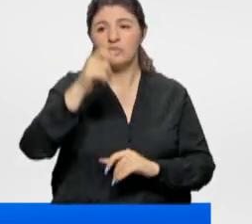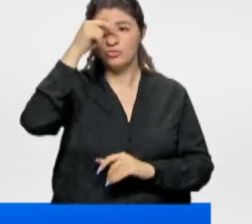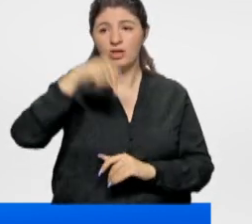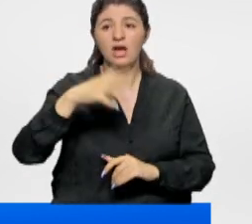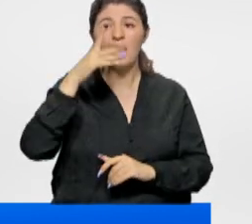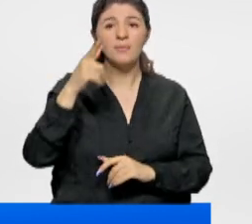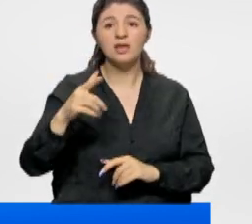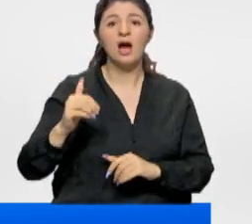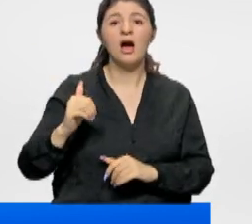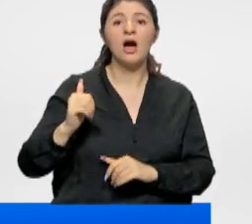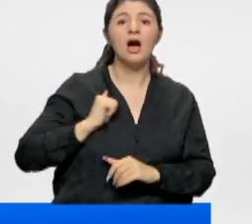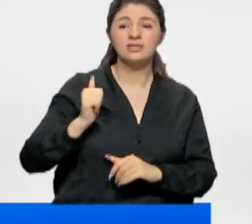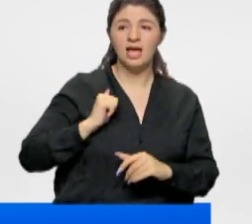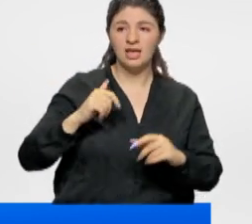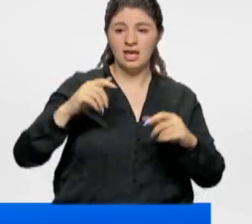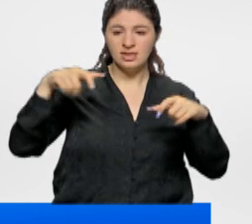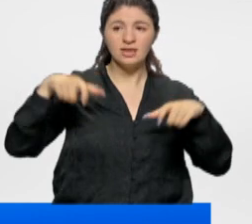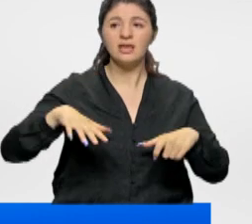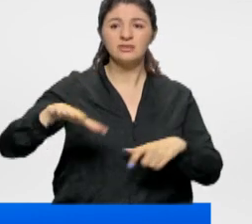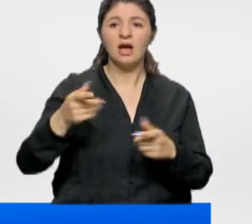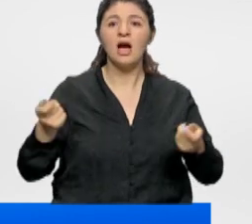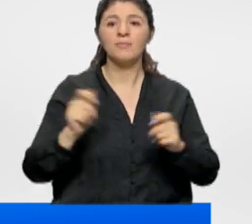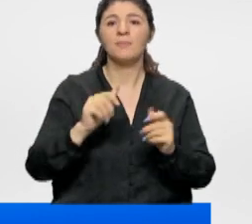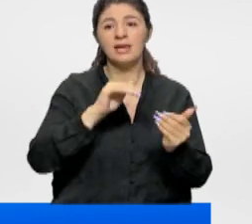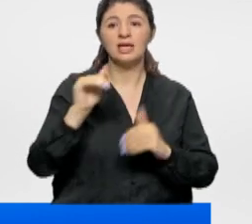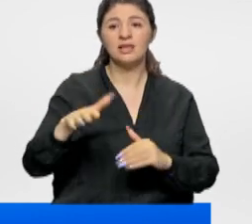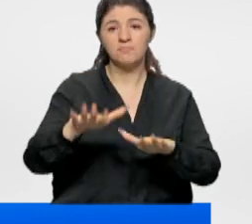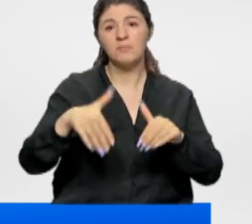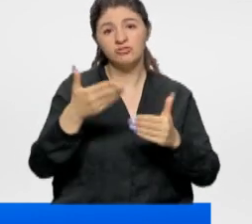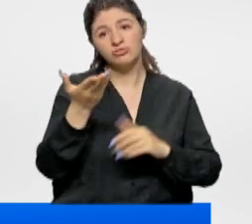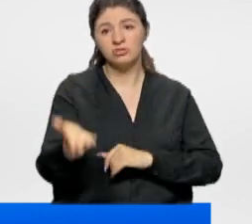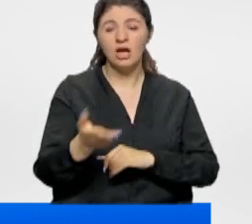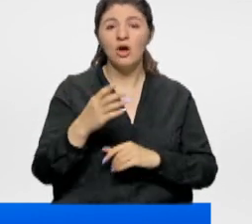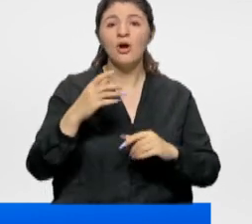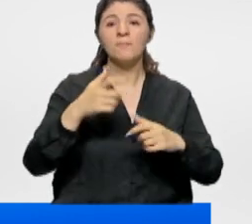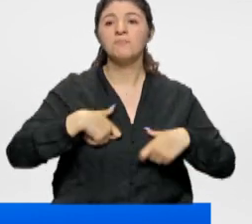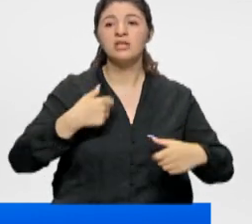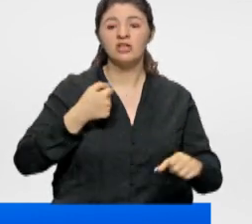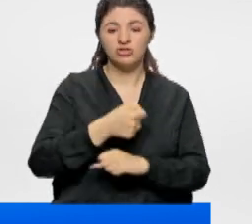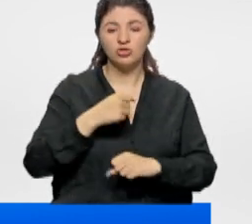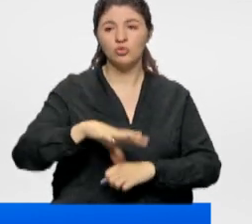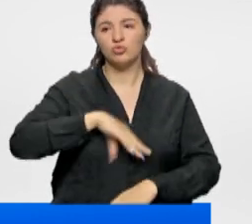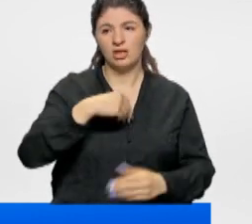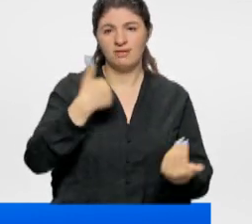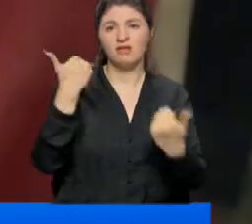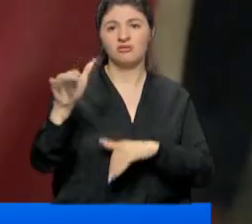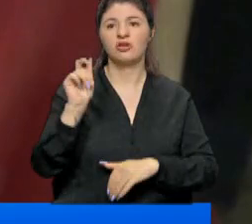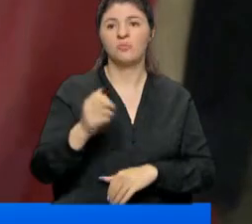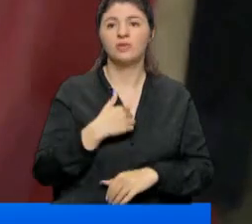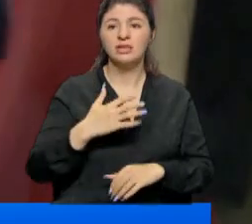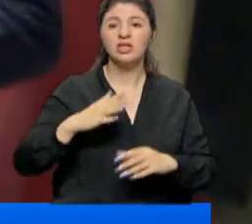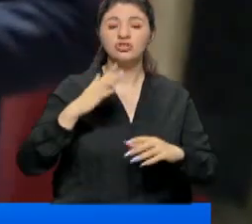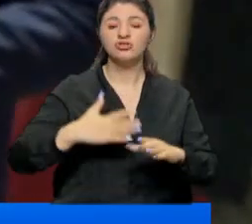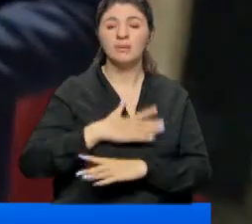Türkiye'deki Amerika Birleşik Devletleri askeri tesislerin kapamayı getirsinler Meclisi Kuvayi Milliye ruhuyla destekleyeceğiz